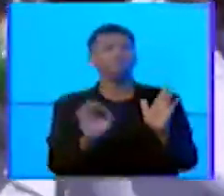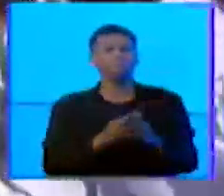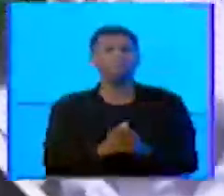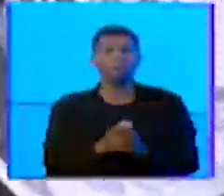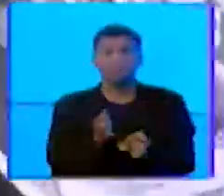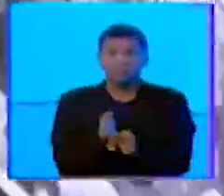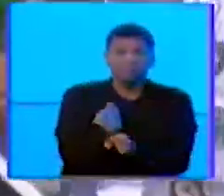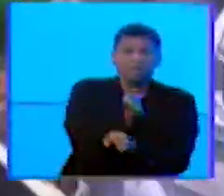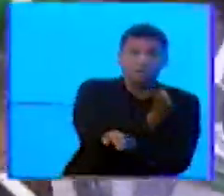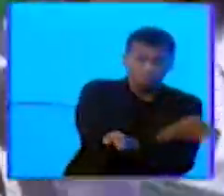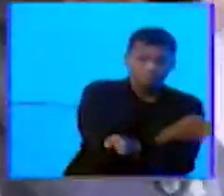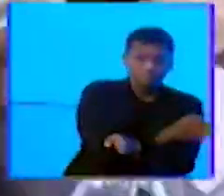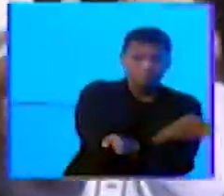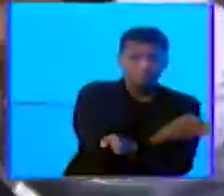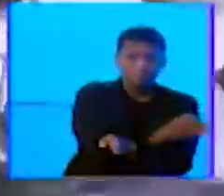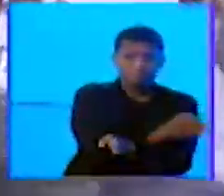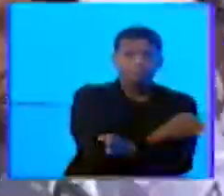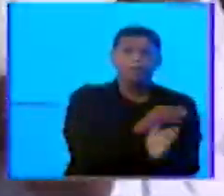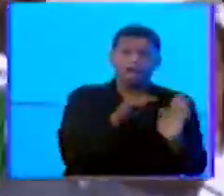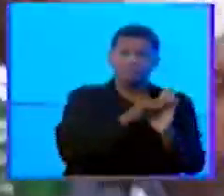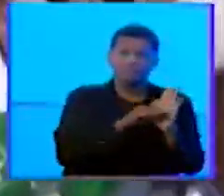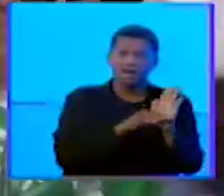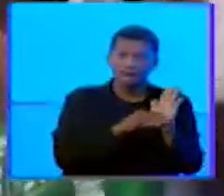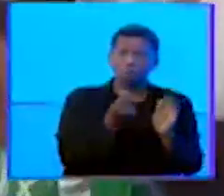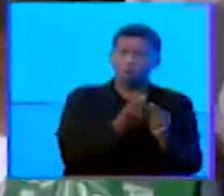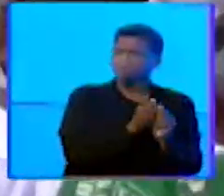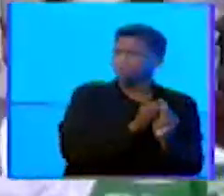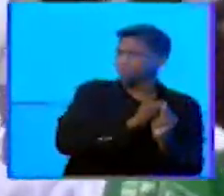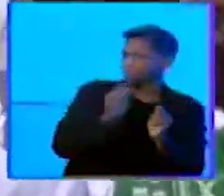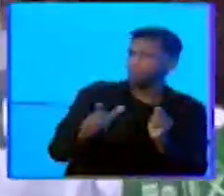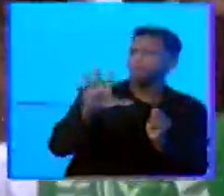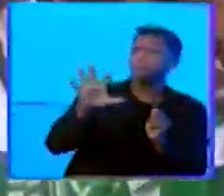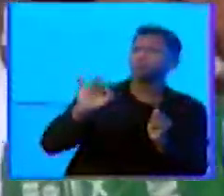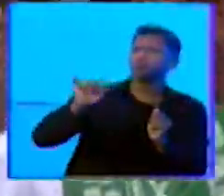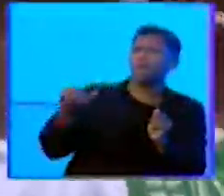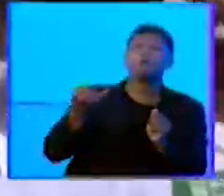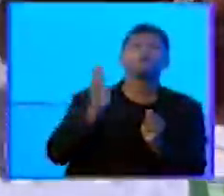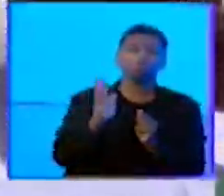administratif sebesar 50 juta pada penyelenggara. Tim Liputan iNews melaporkan.